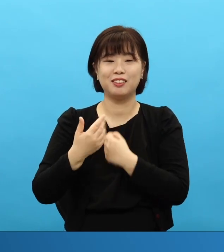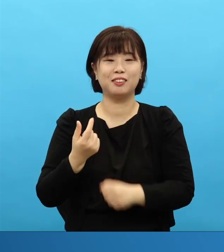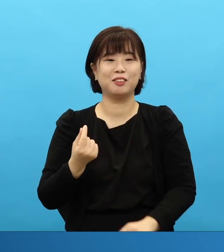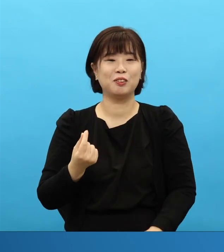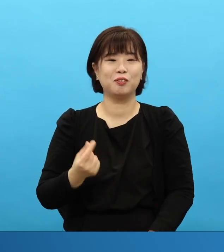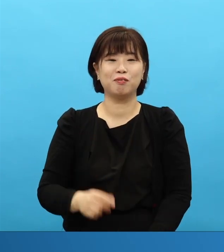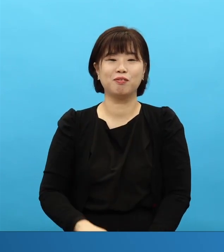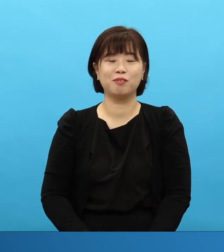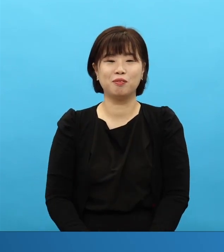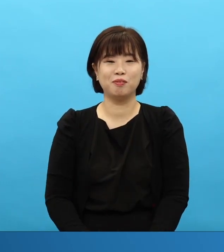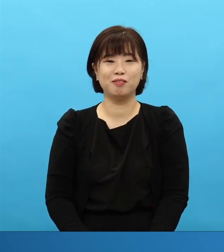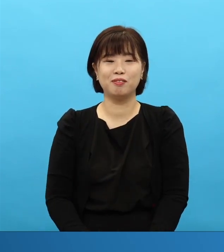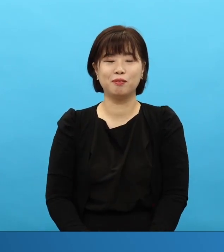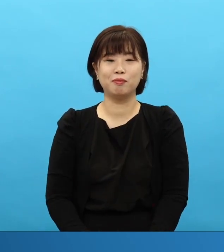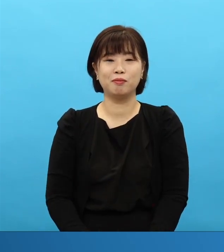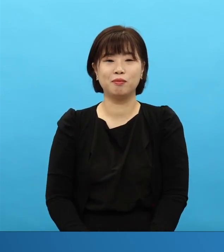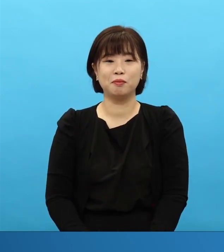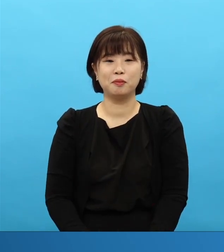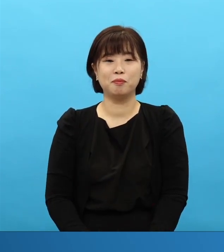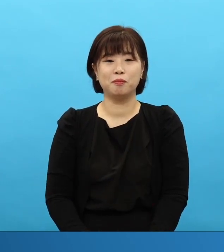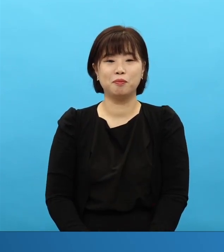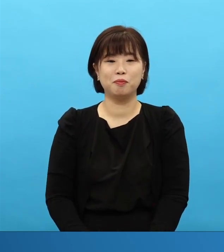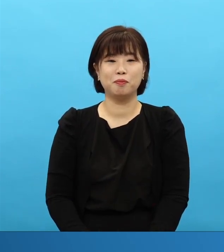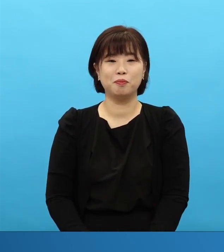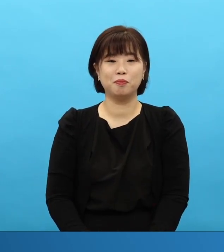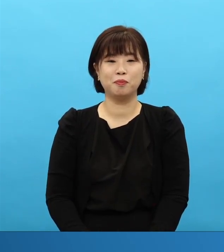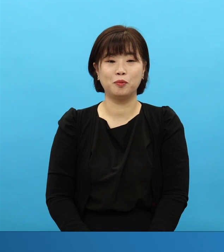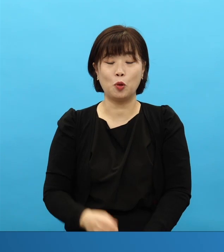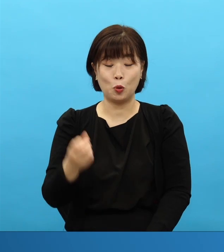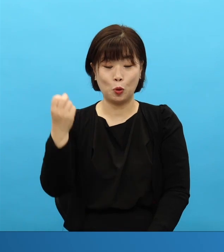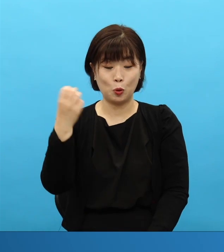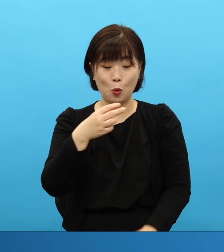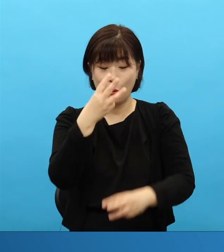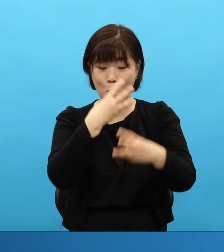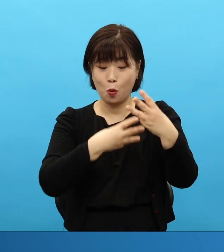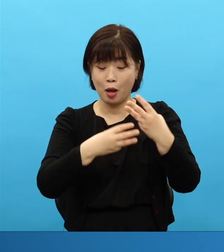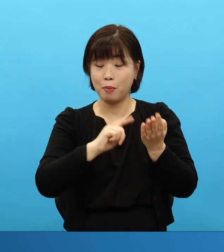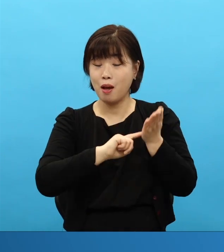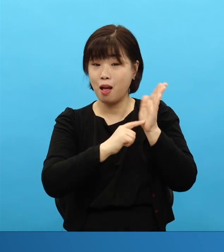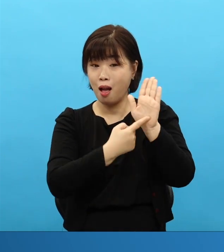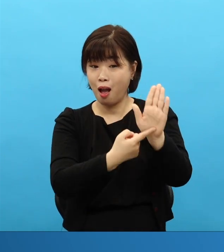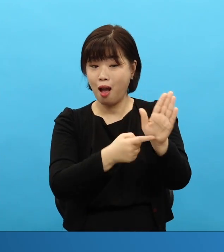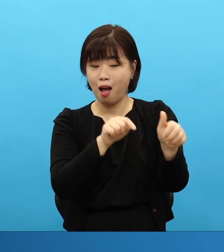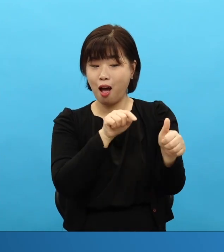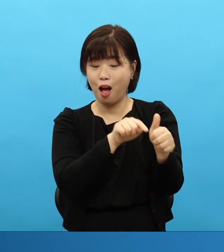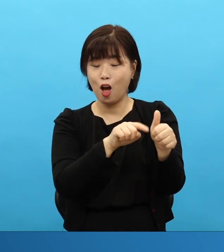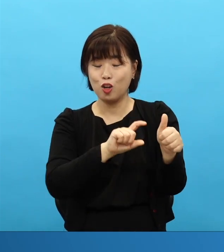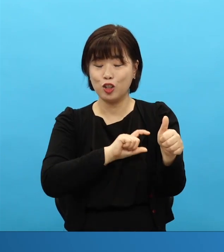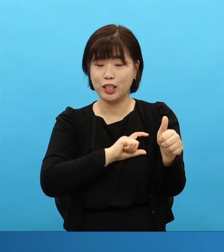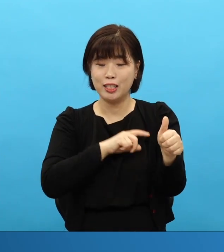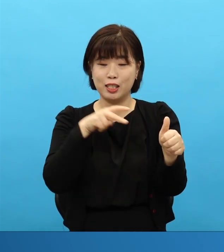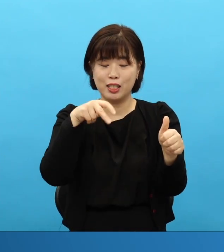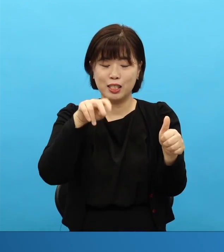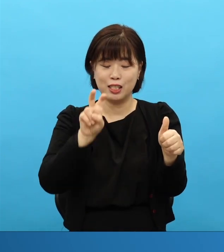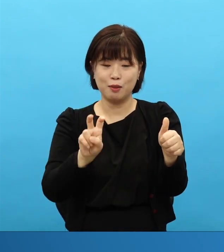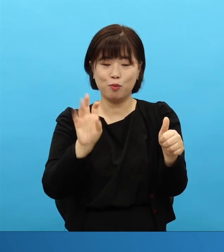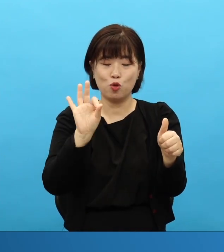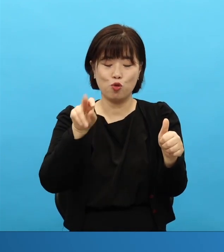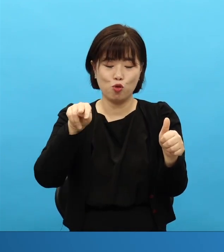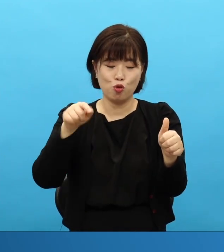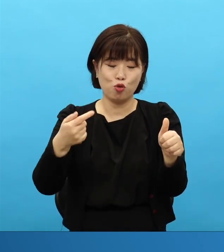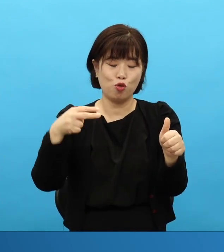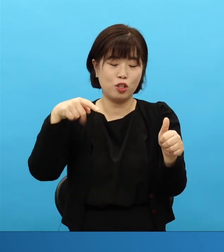grace. 우리 망대로 나왔던 심윤성 장로는 우리 원래